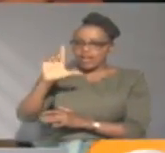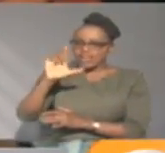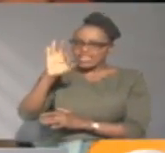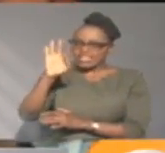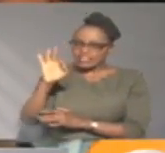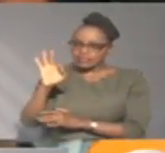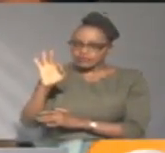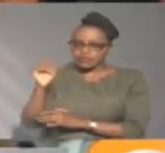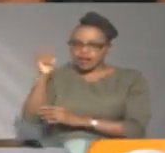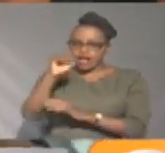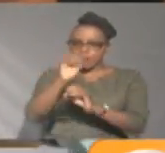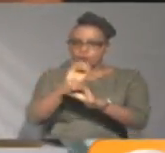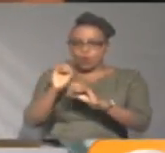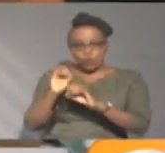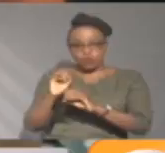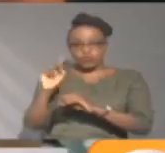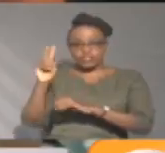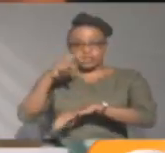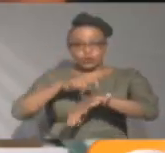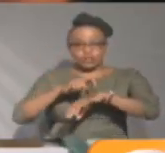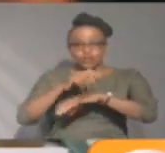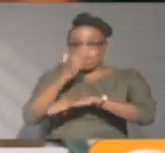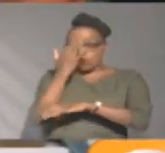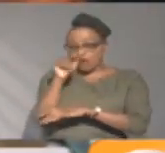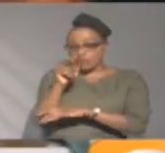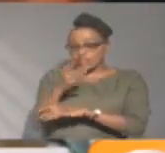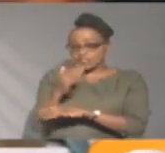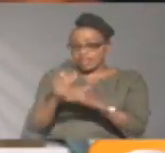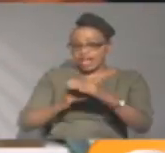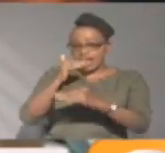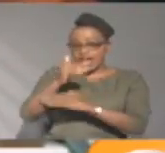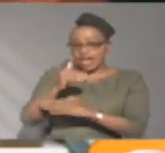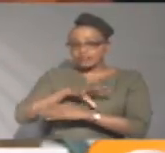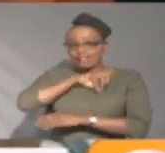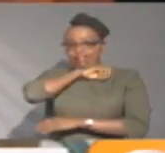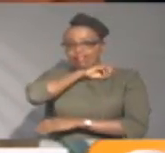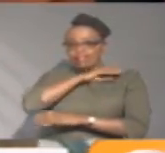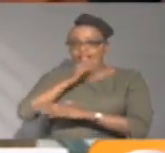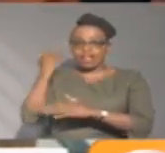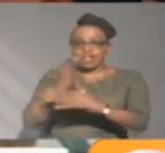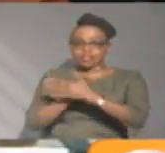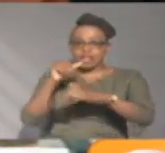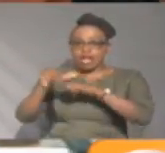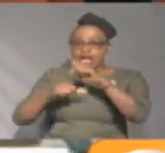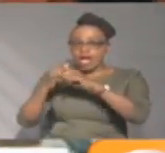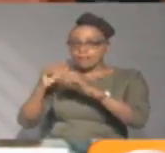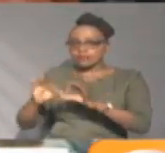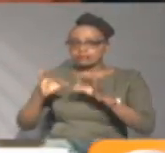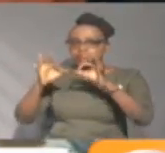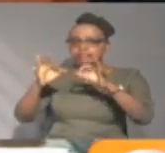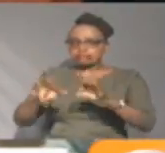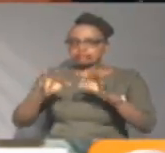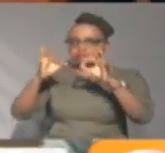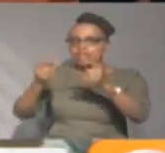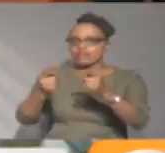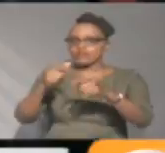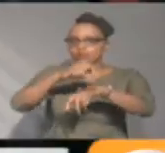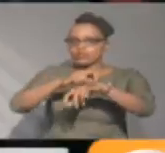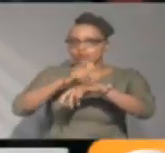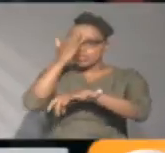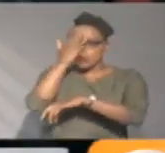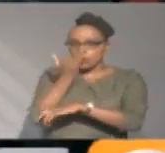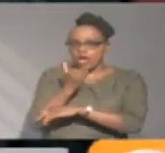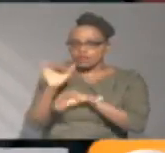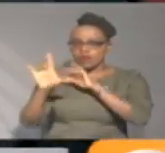amekosa kufika mahakamani kwa mara nyingine. Hii ni hata licha ya tetesi zilizozuka wiki jana kuhusu kuahirishwa kwa kesi mara kadhaa kwa